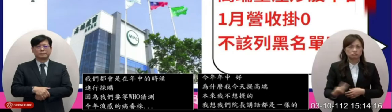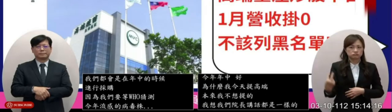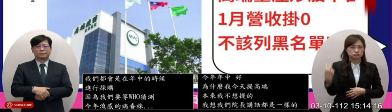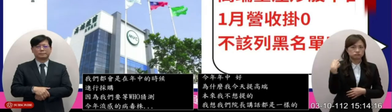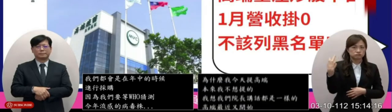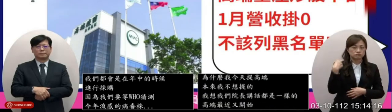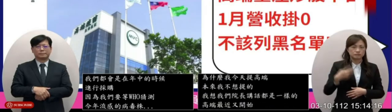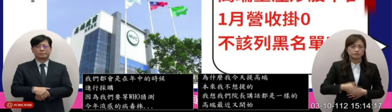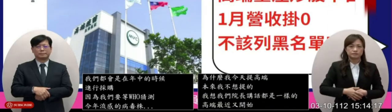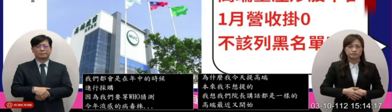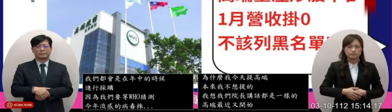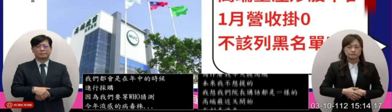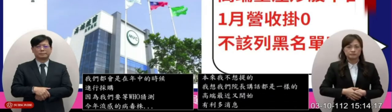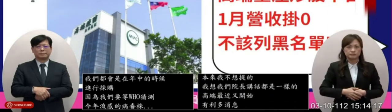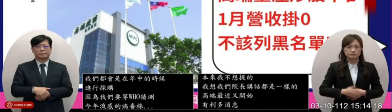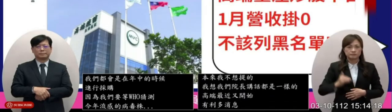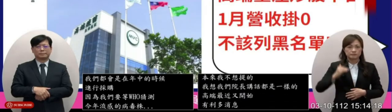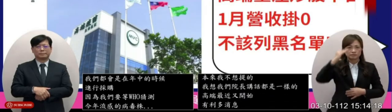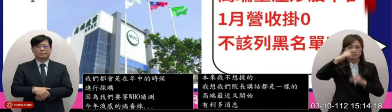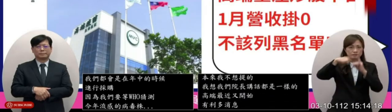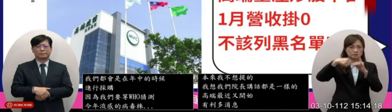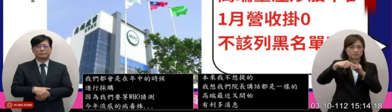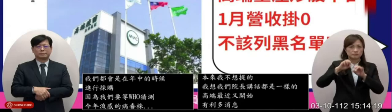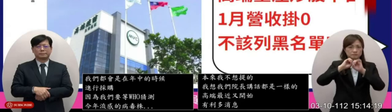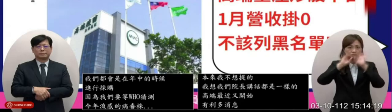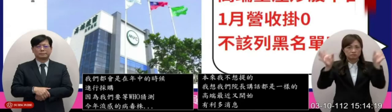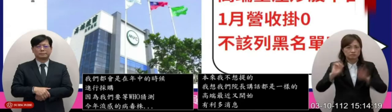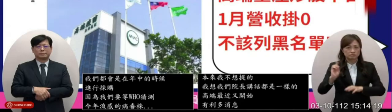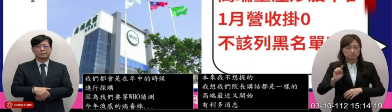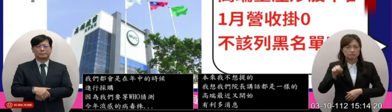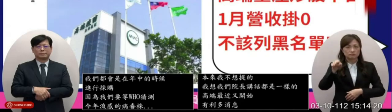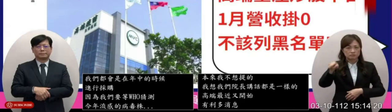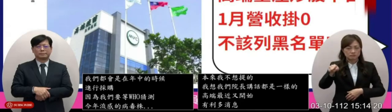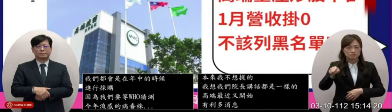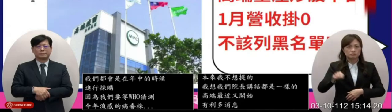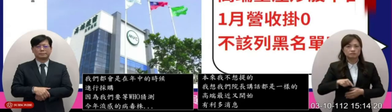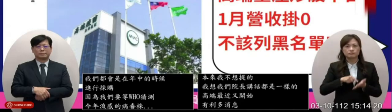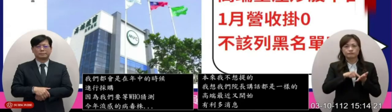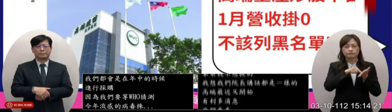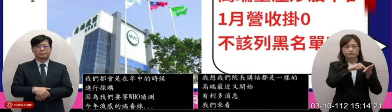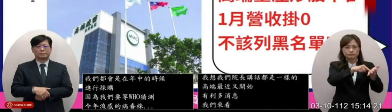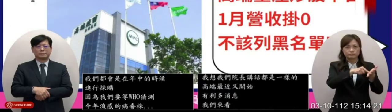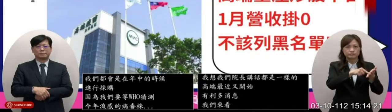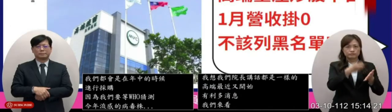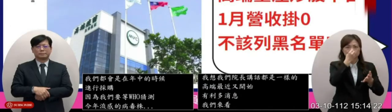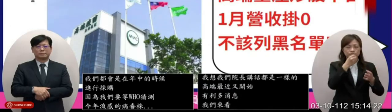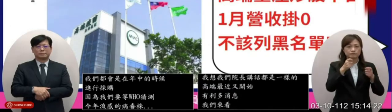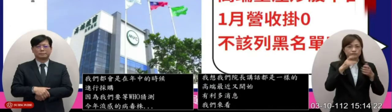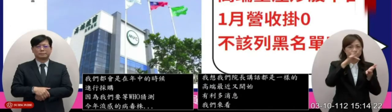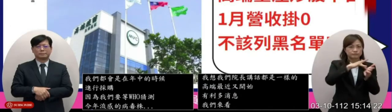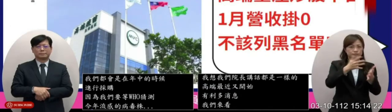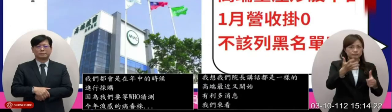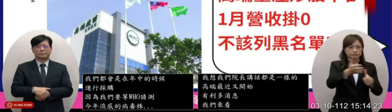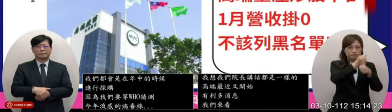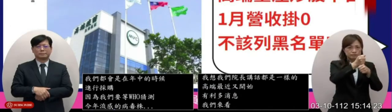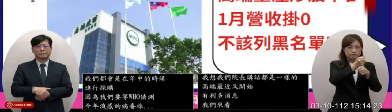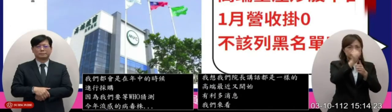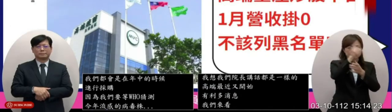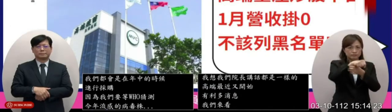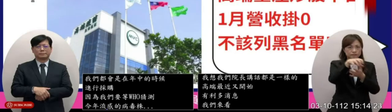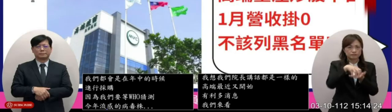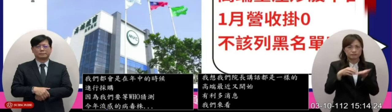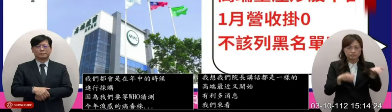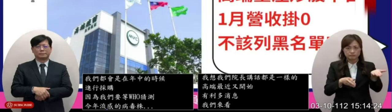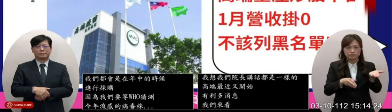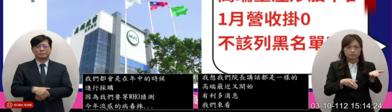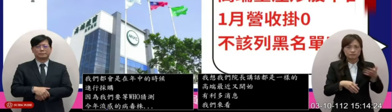天，高端说他已经取得我们食药署的许可，4价